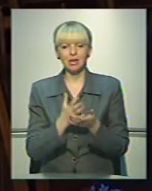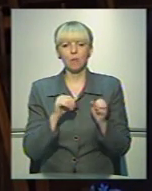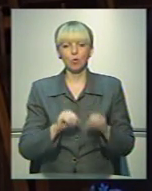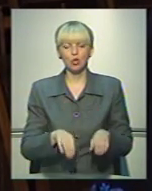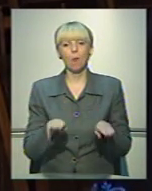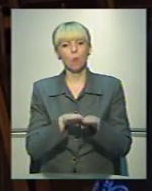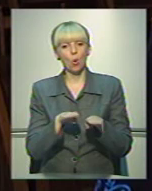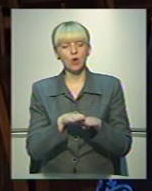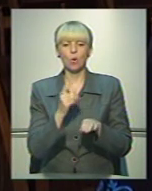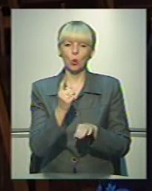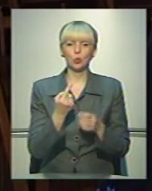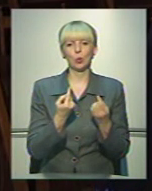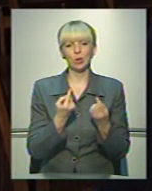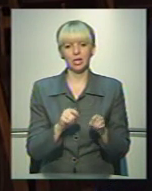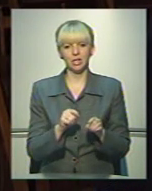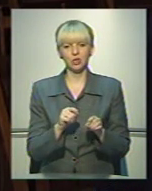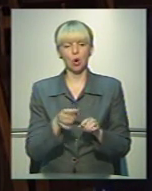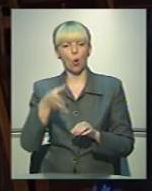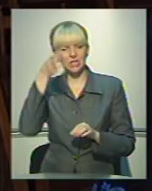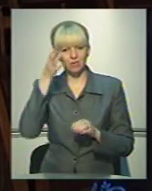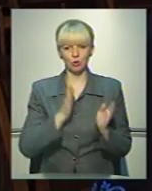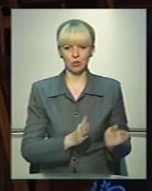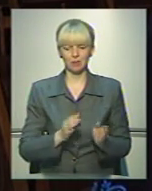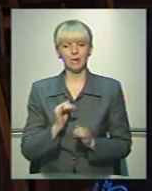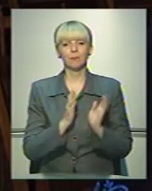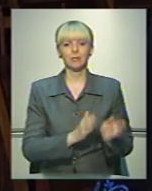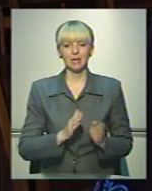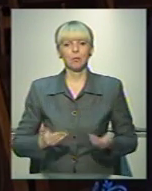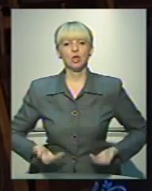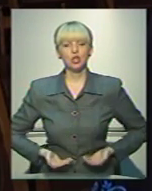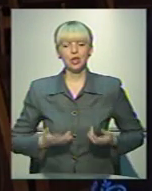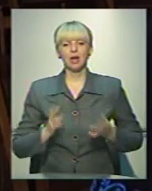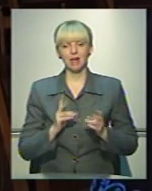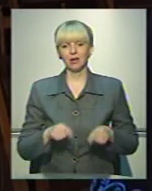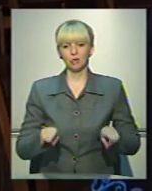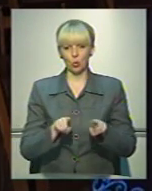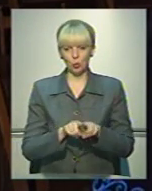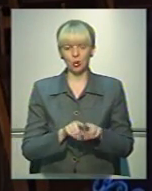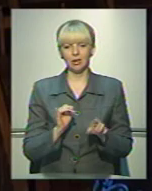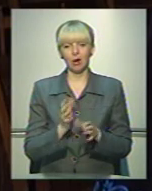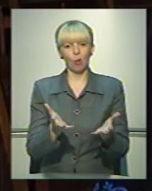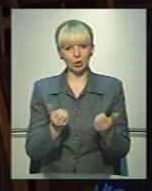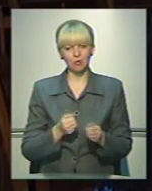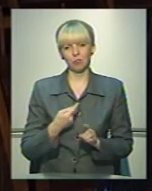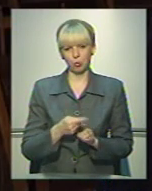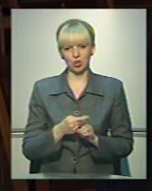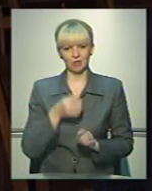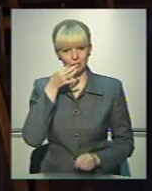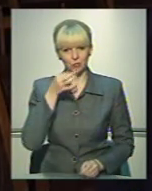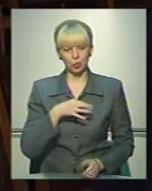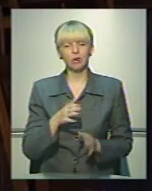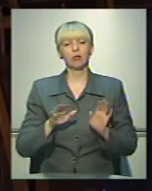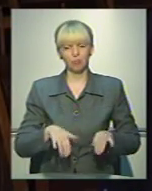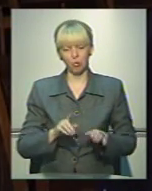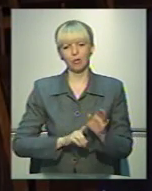можливість порівняти одну і іншу і освітню систему, і систему життя як таку, і отримати позитивний досвід, який